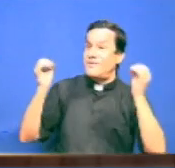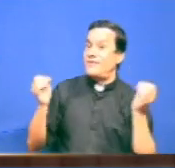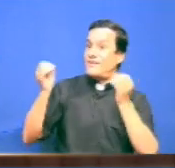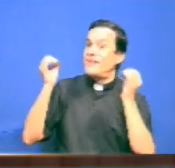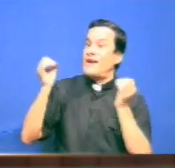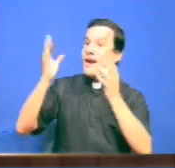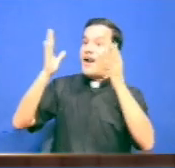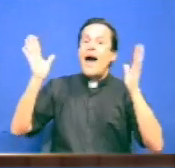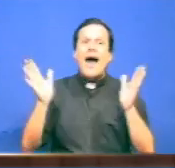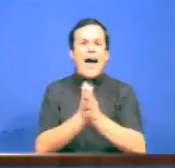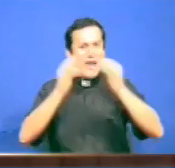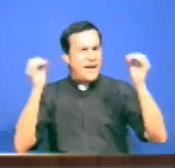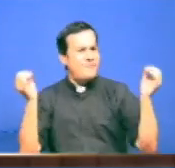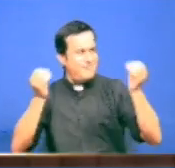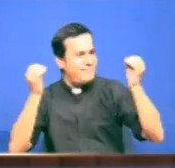Aleluya.